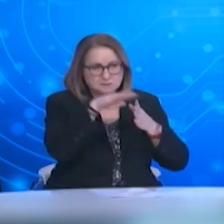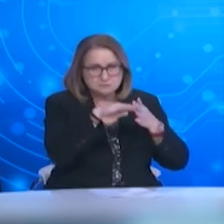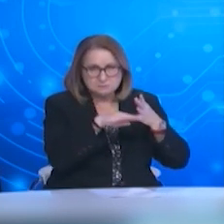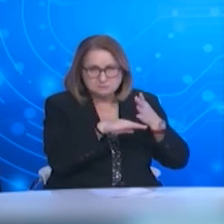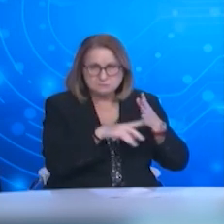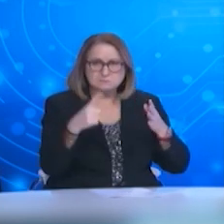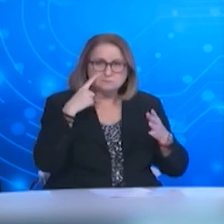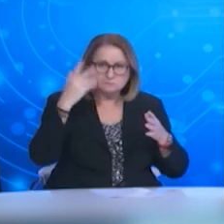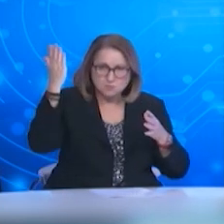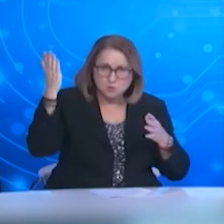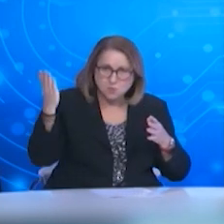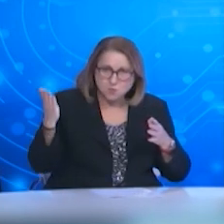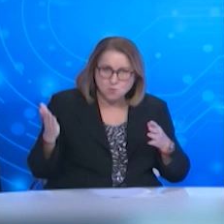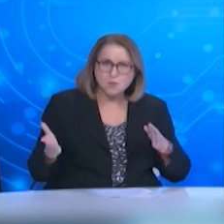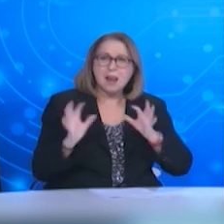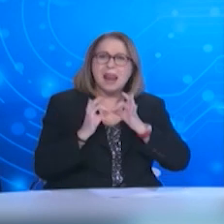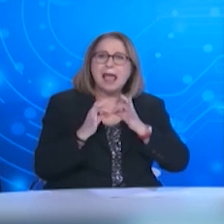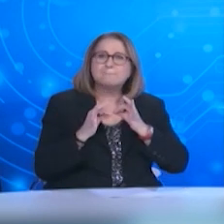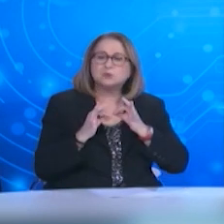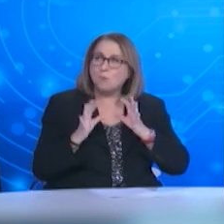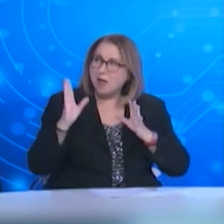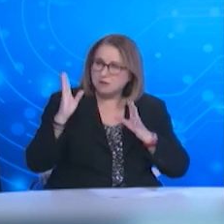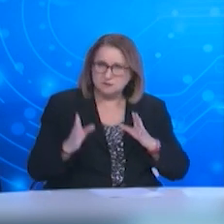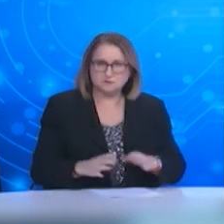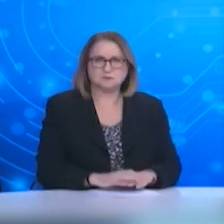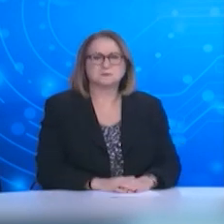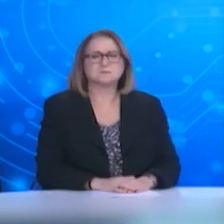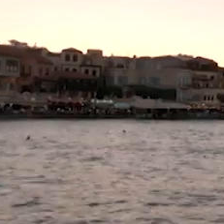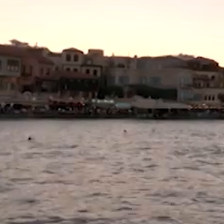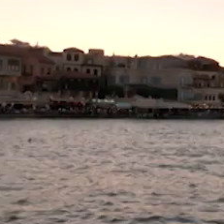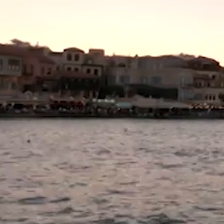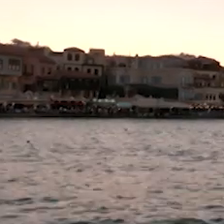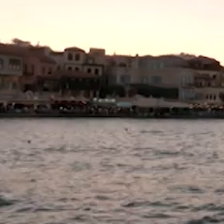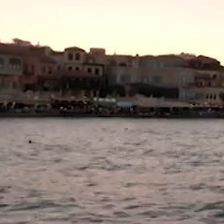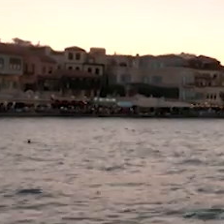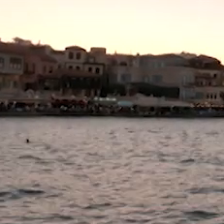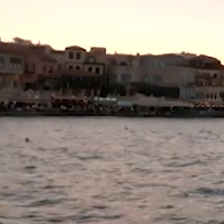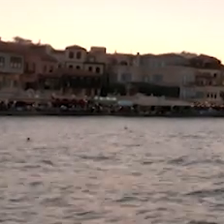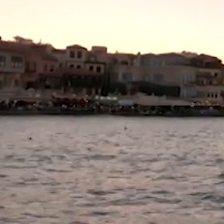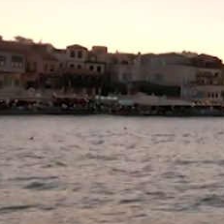covid19.gov.gr και θα επικαιροποιείται ανά 14 ημέρες.